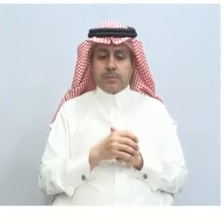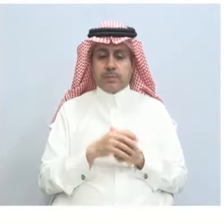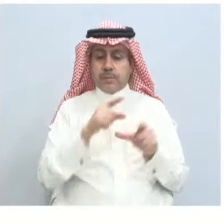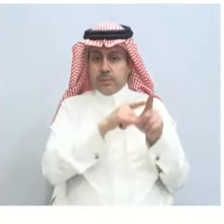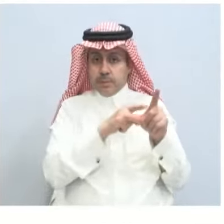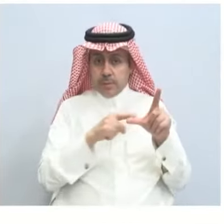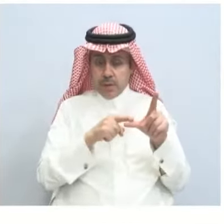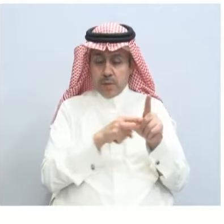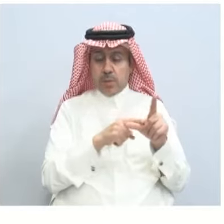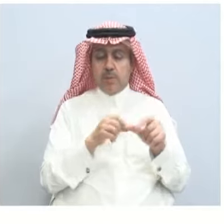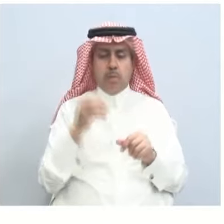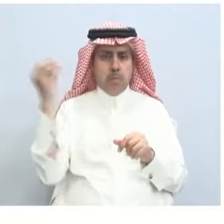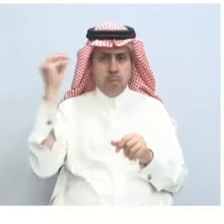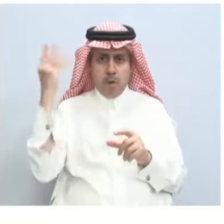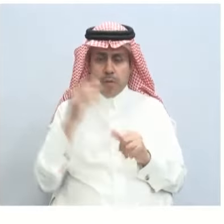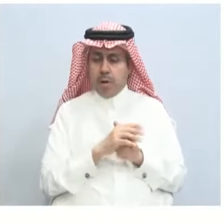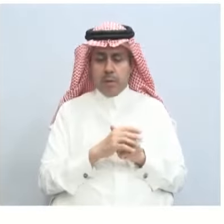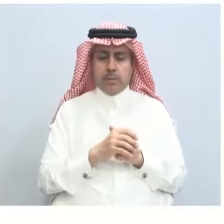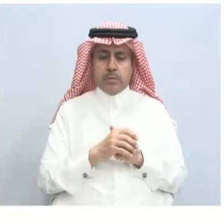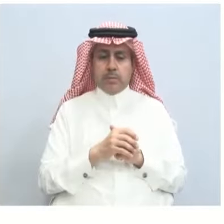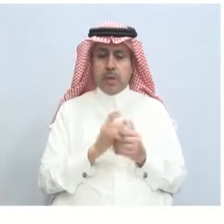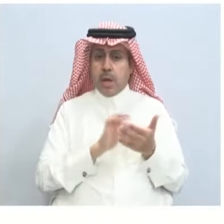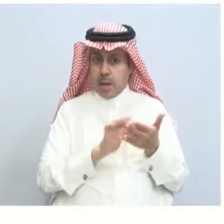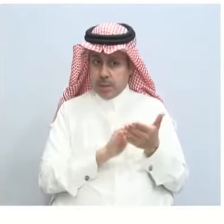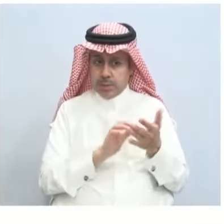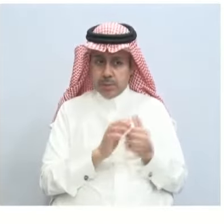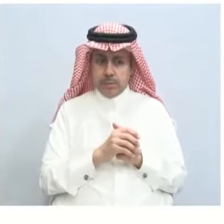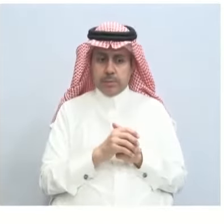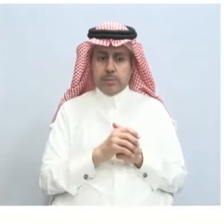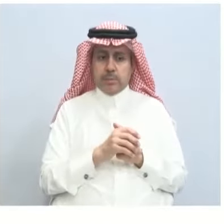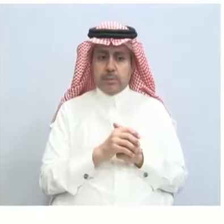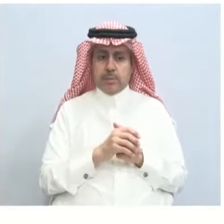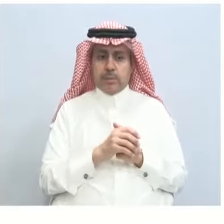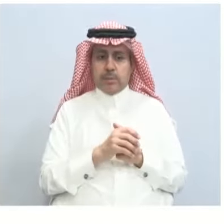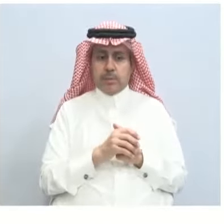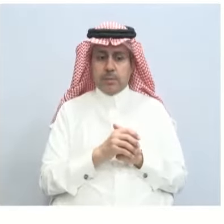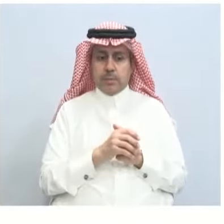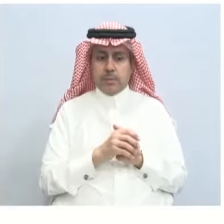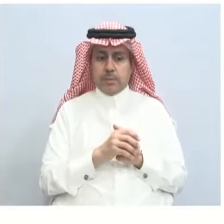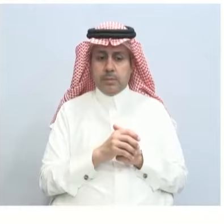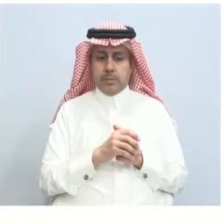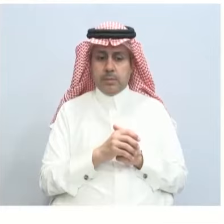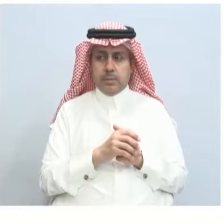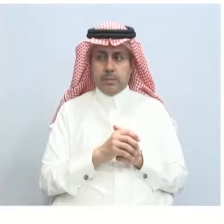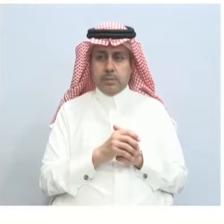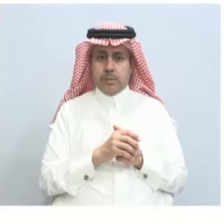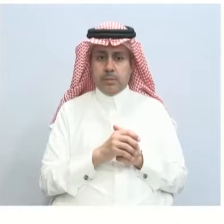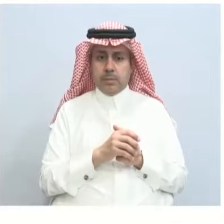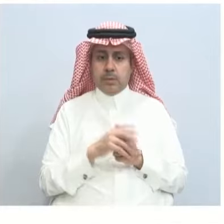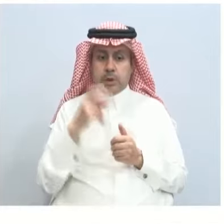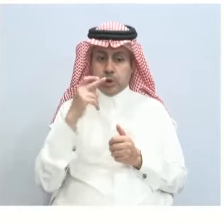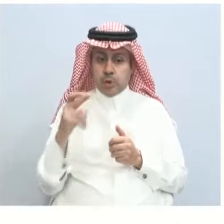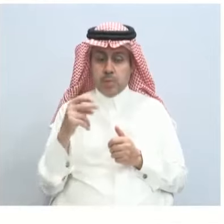ليست من الزوايا الشهيره فساط الى استخدام الاله الحاسبه واحسبها بالاله الحاسبه حيطلع